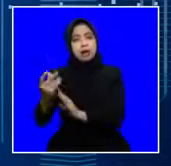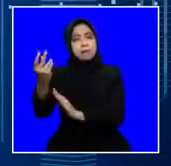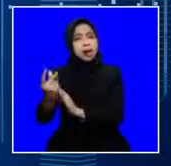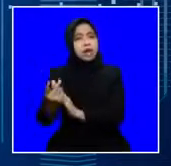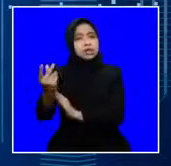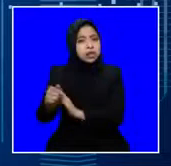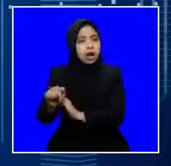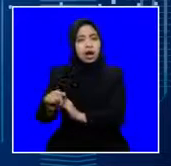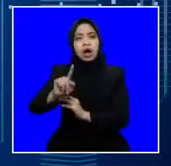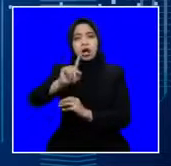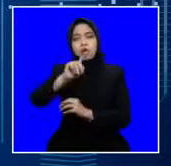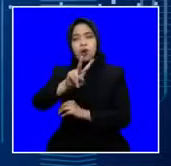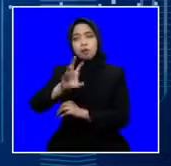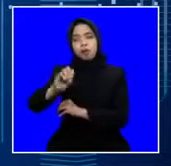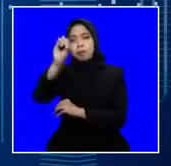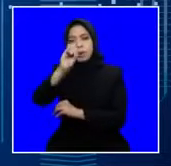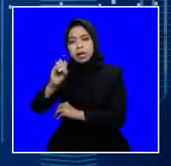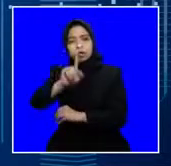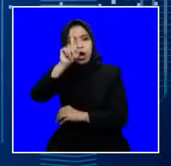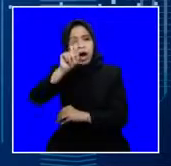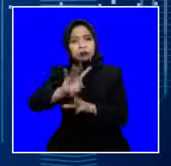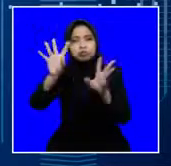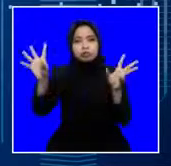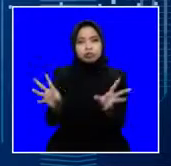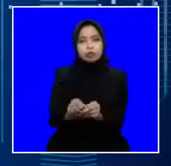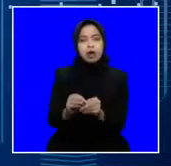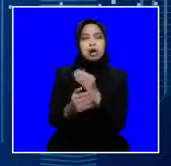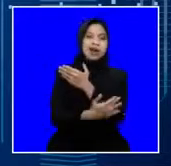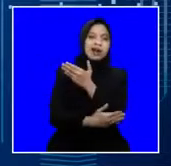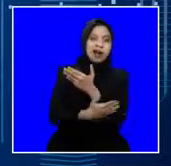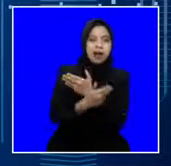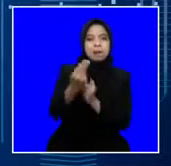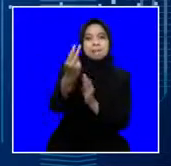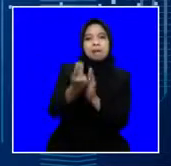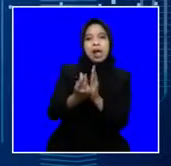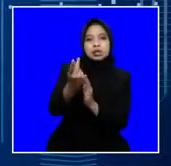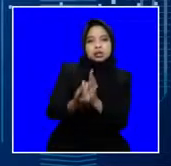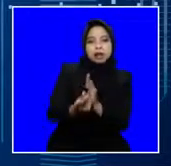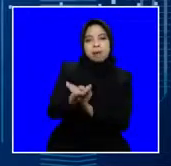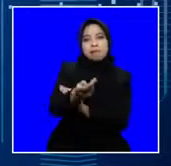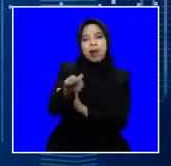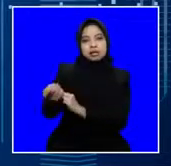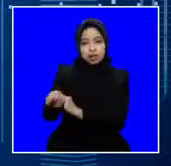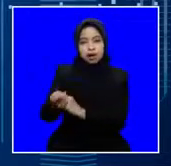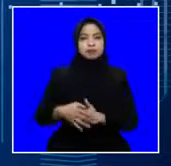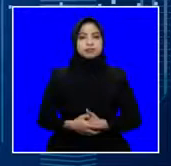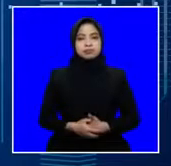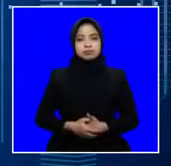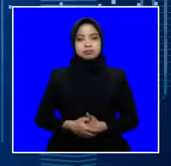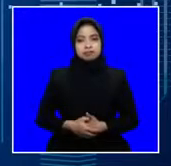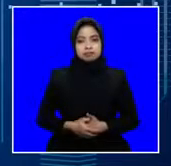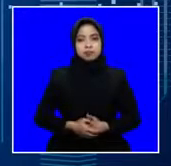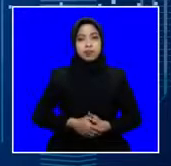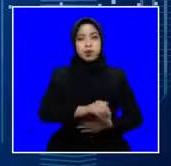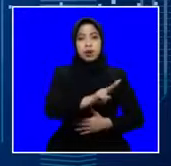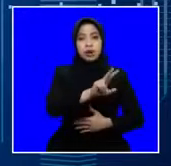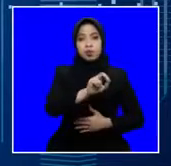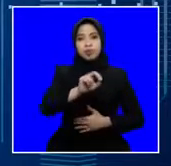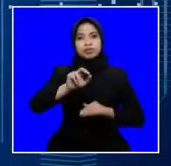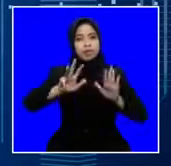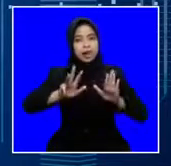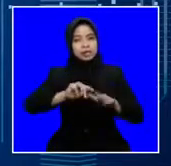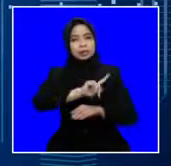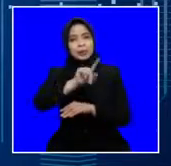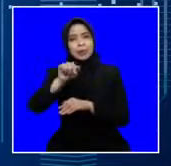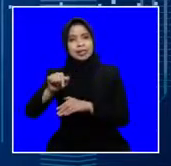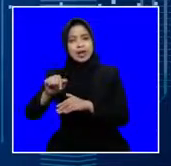harus 20% dari total belanja negara. Dan ini semenjak 2009 hingga sekarang belanja pendidikan